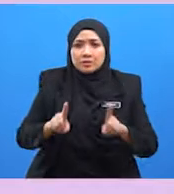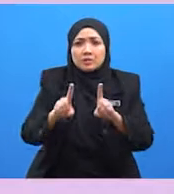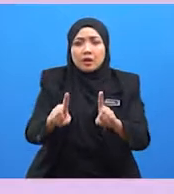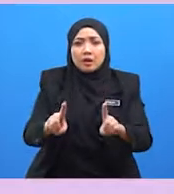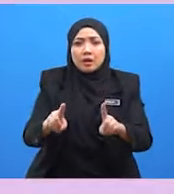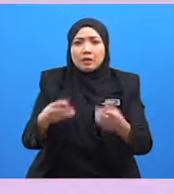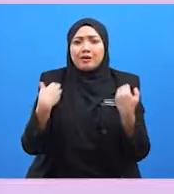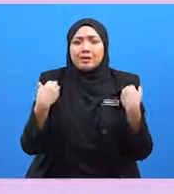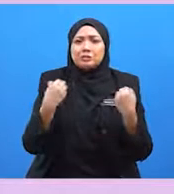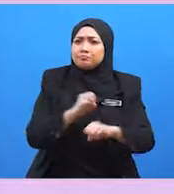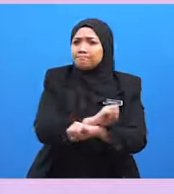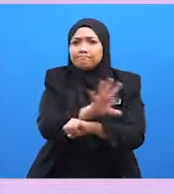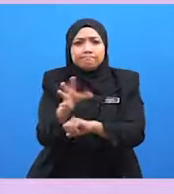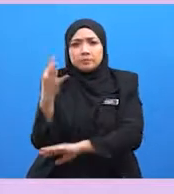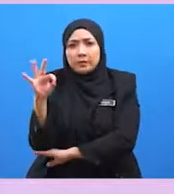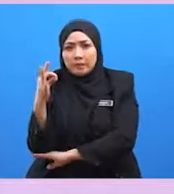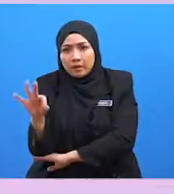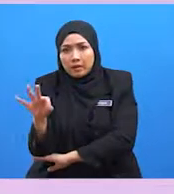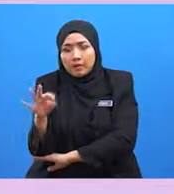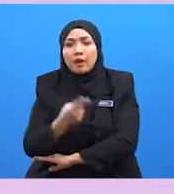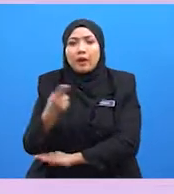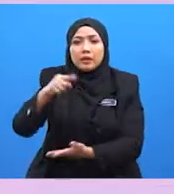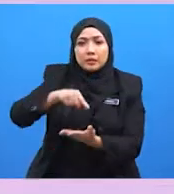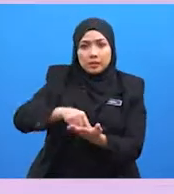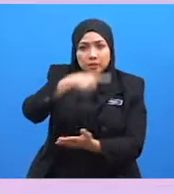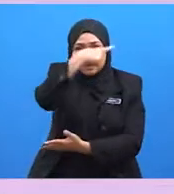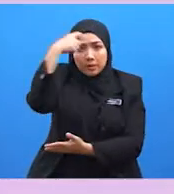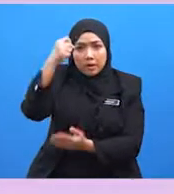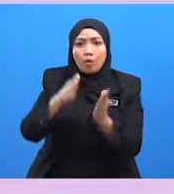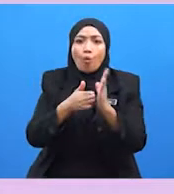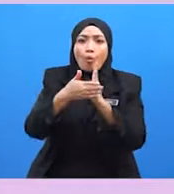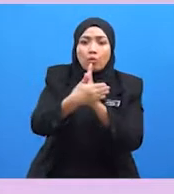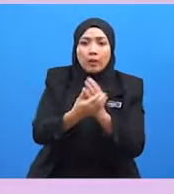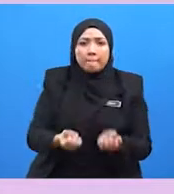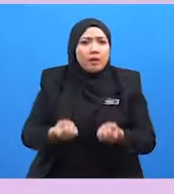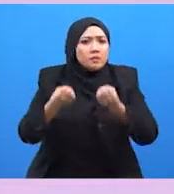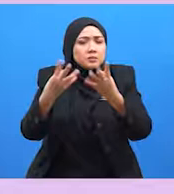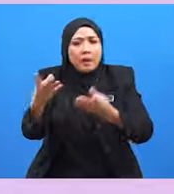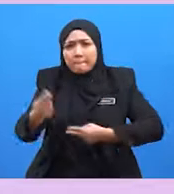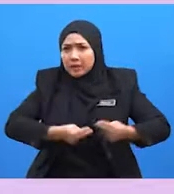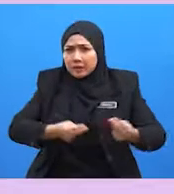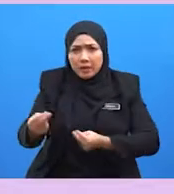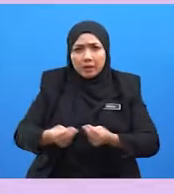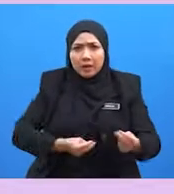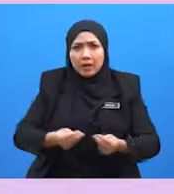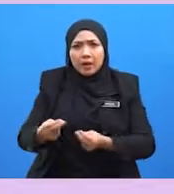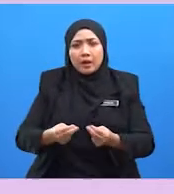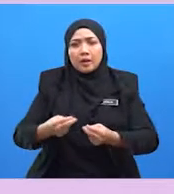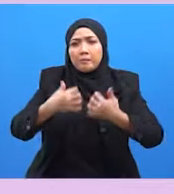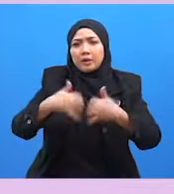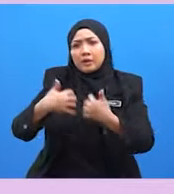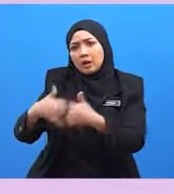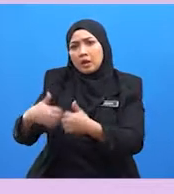pandemik COVID-19. Hal ini disebabkan oleh banyak perniagaan dan sektor